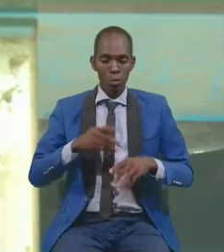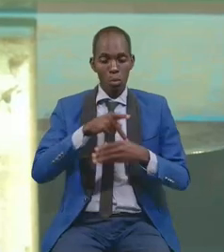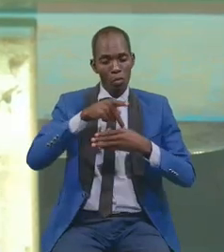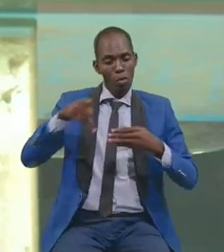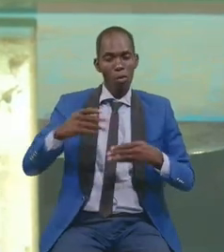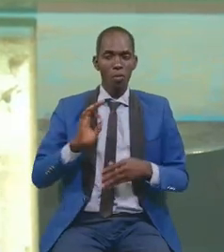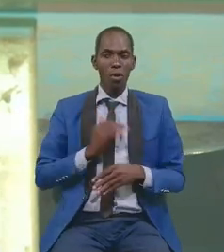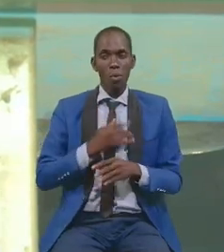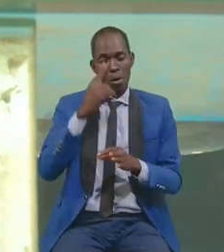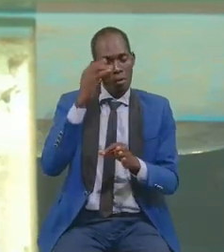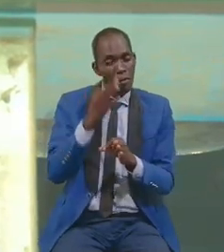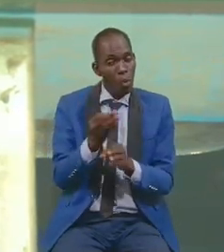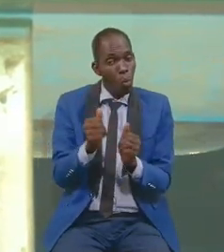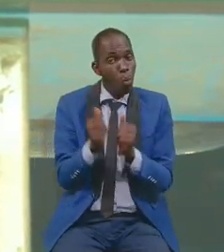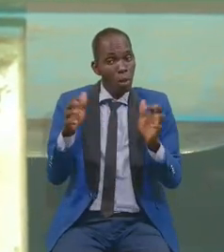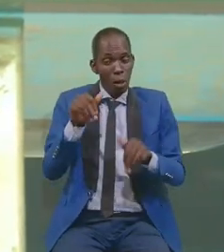Pourquoi?